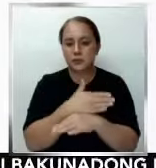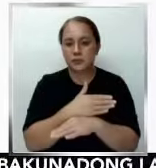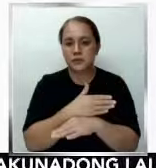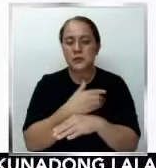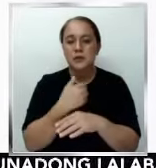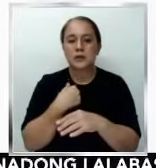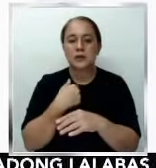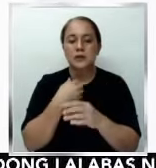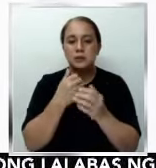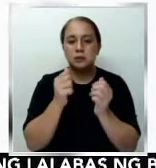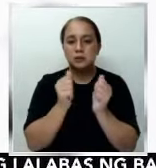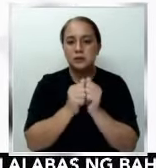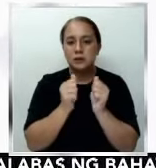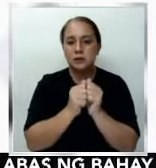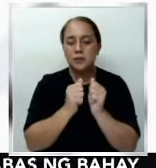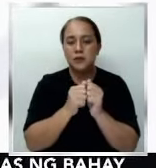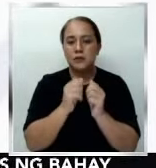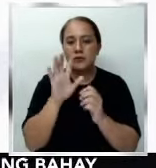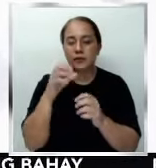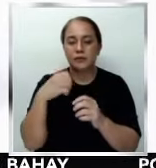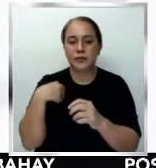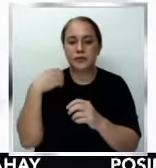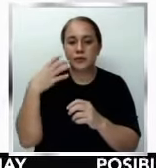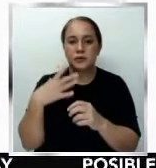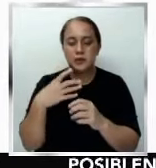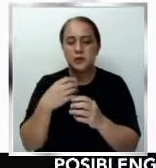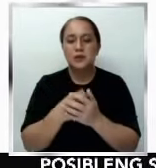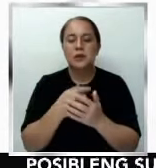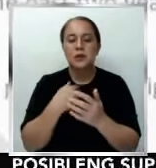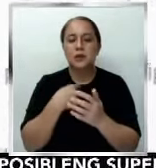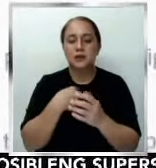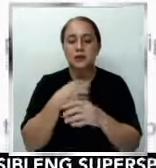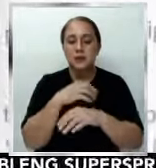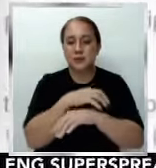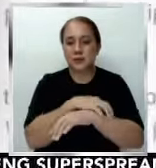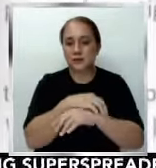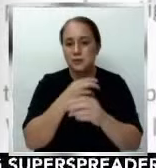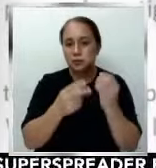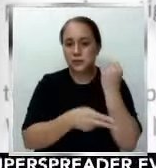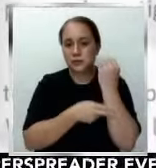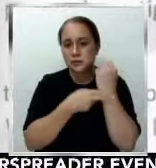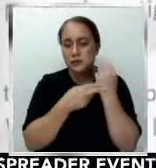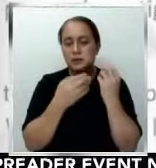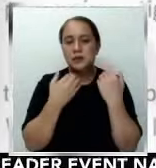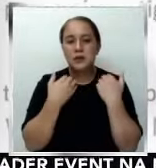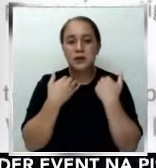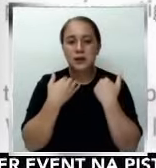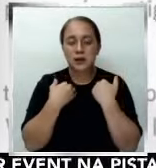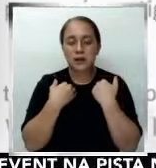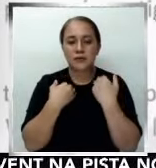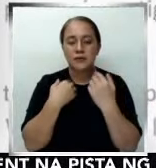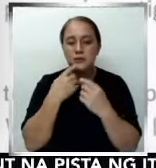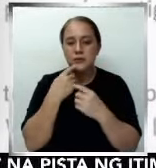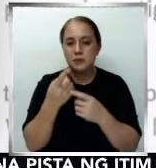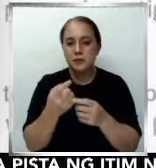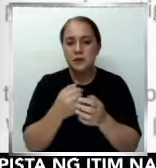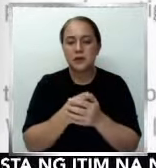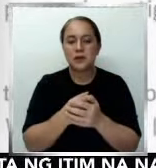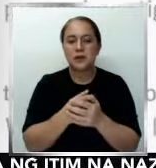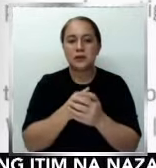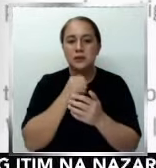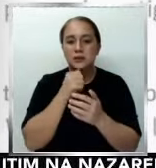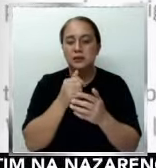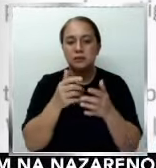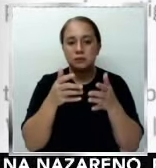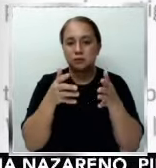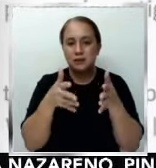ng CIDG ang limang opisyal at tauhan ng Berjaya Makati Hotel sa reklamo, naglabas ito ng statement. Hindi raw nila kinukonsinti